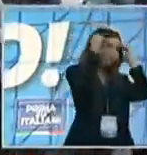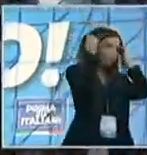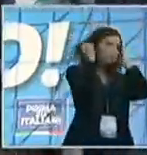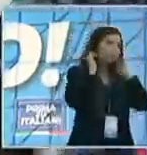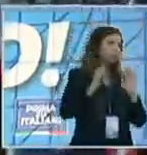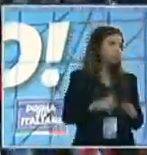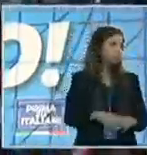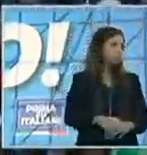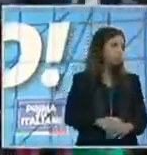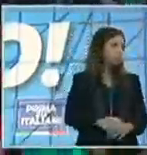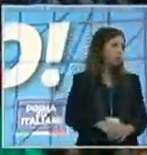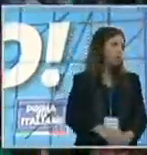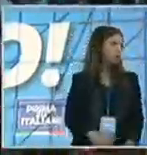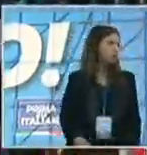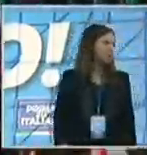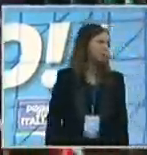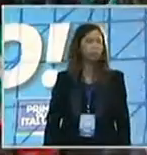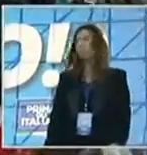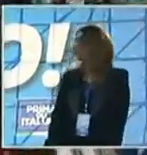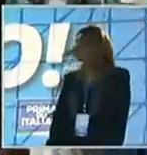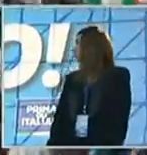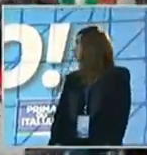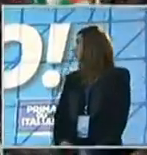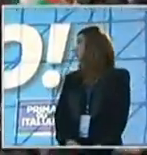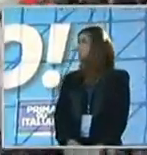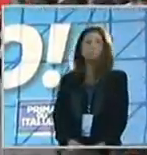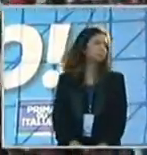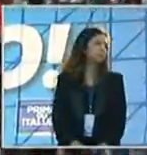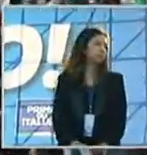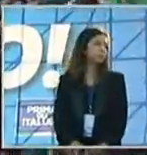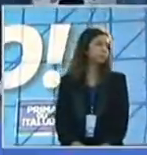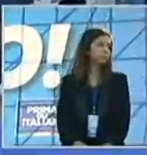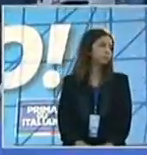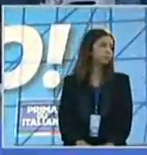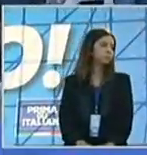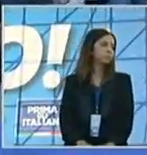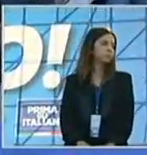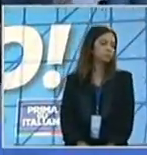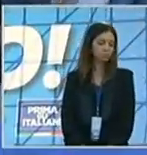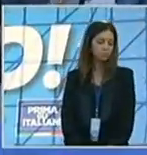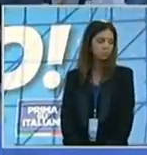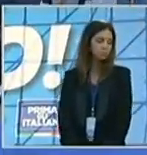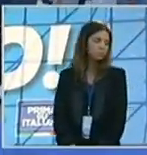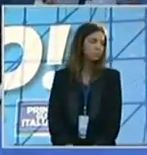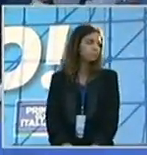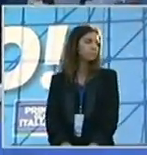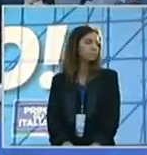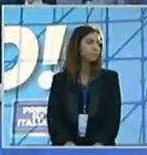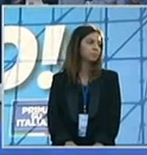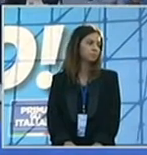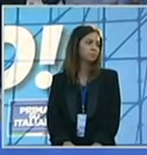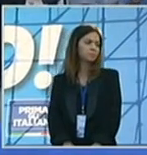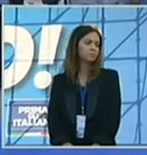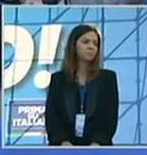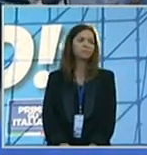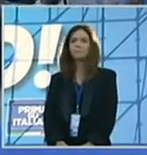quindi in realtà c'erano degli irrisolti molto importanti sulla linea politica della Lega. Ed è questo che Salvini adesso ha tempo,